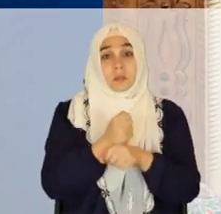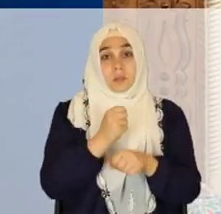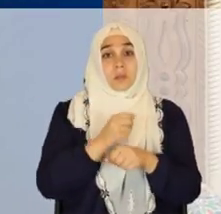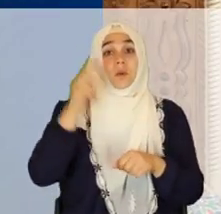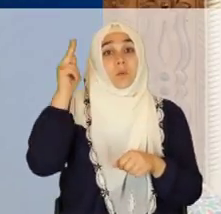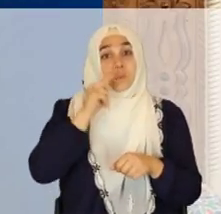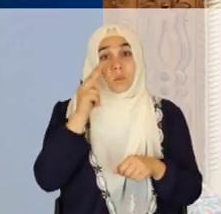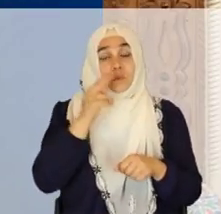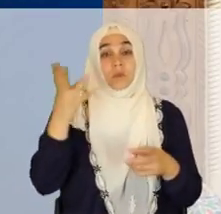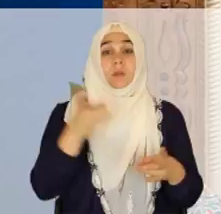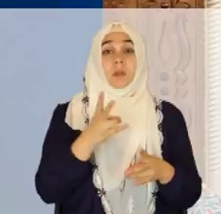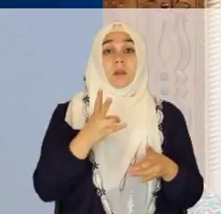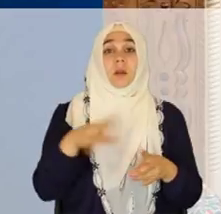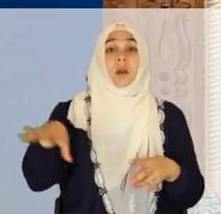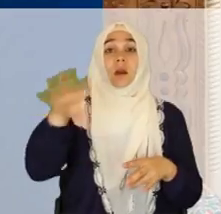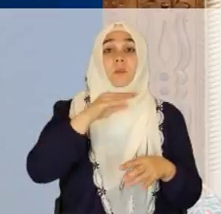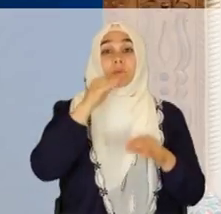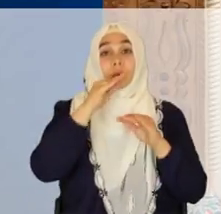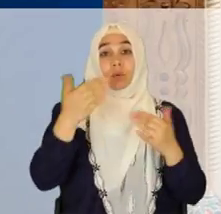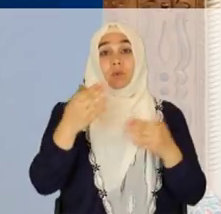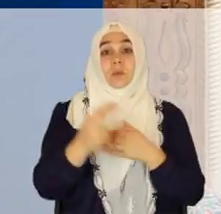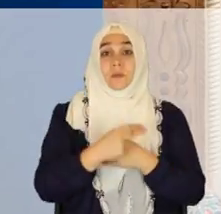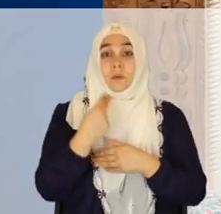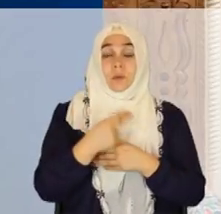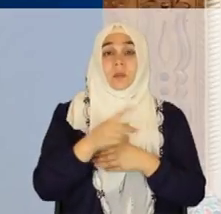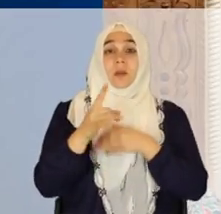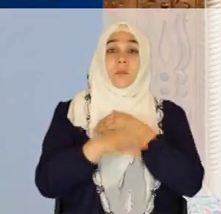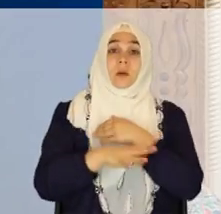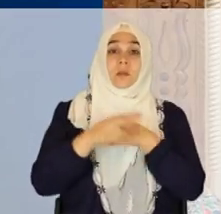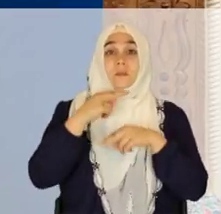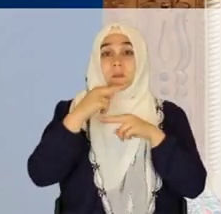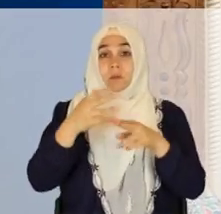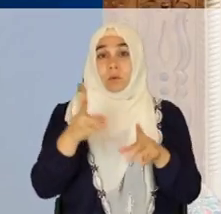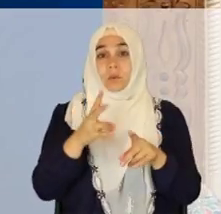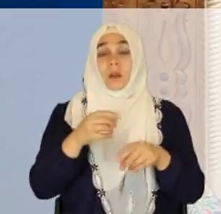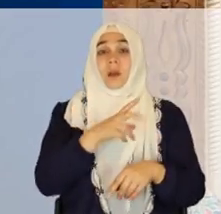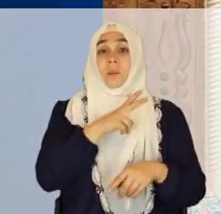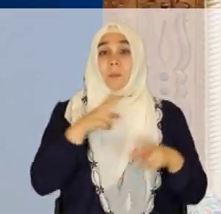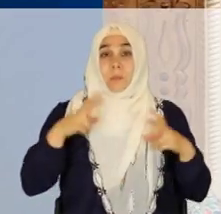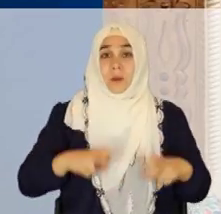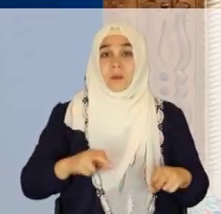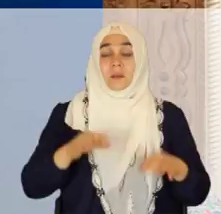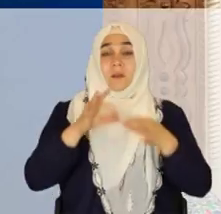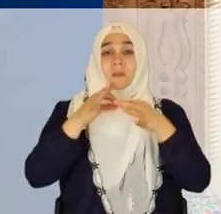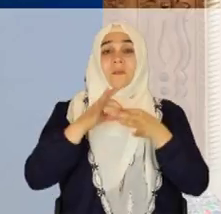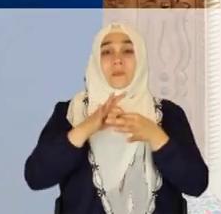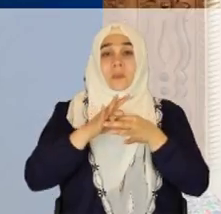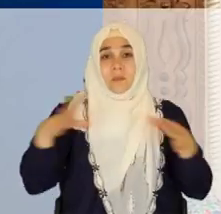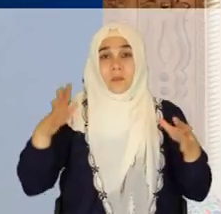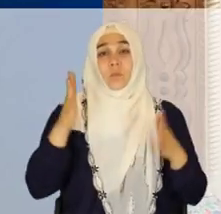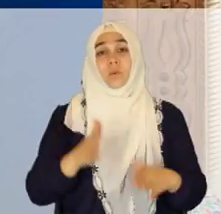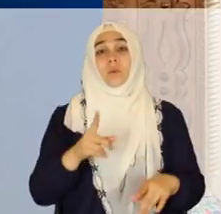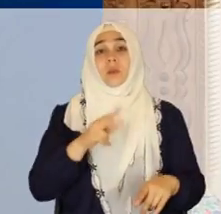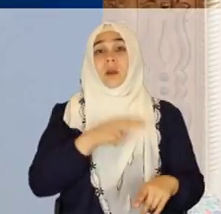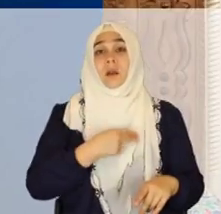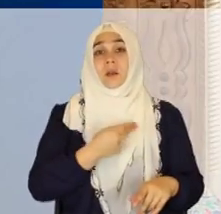kerak. Ana shunda haligi ruh tarbiya kambag'aldan havolanadi, baxillik balosidan qutuladi, mehr